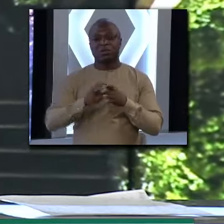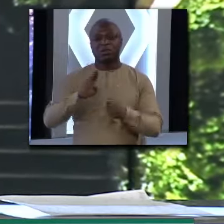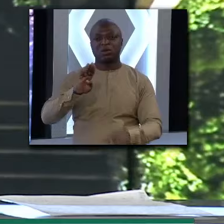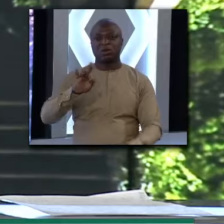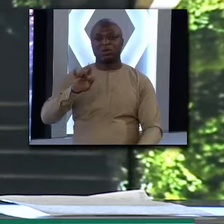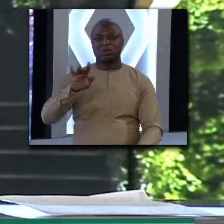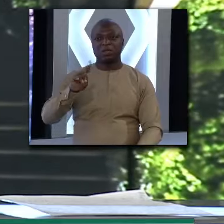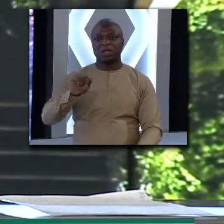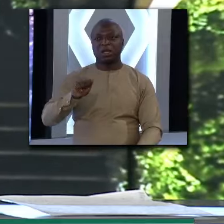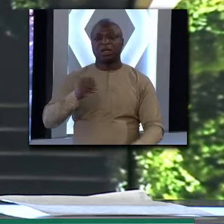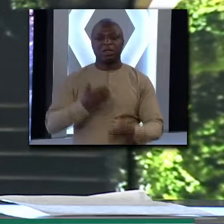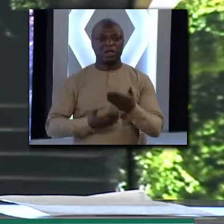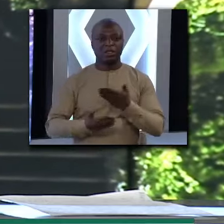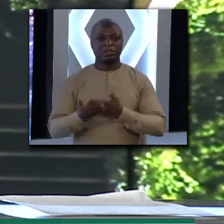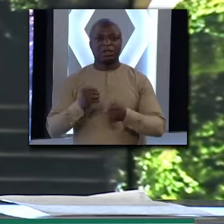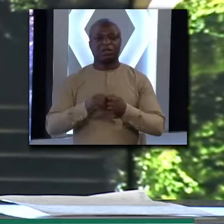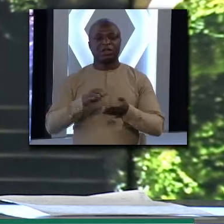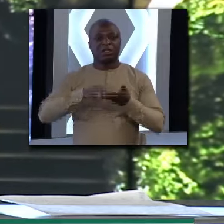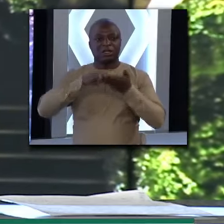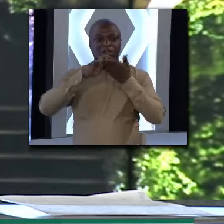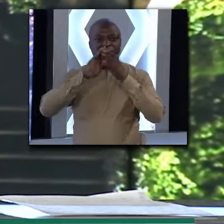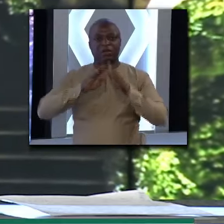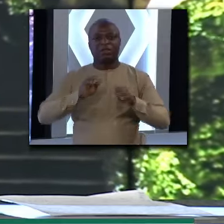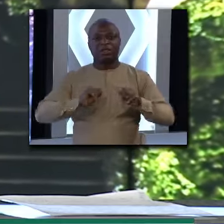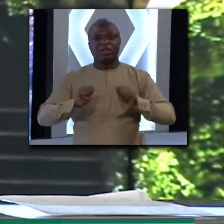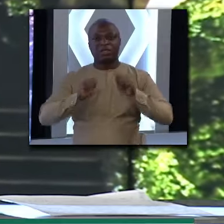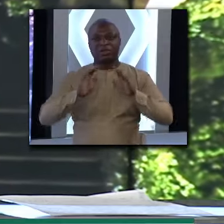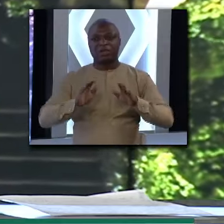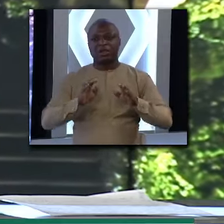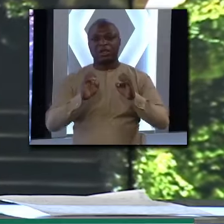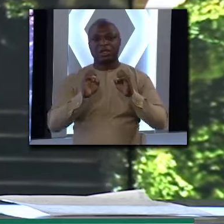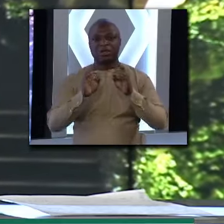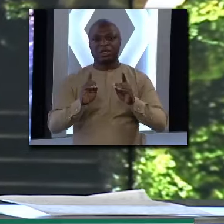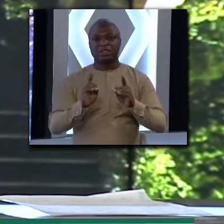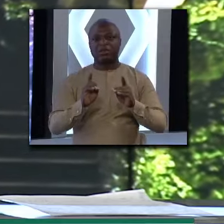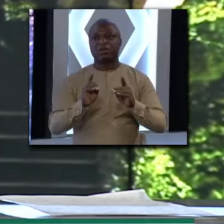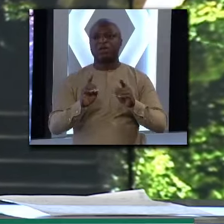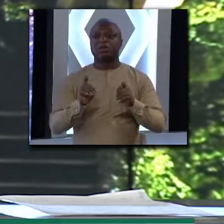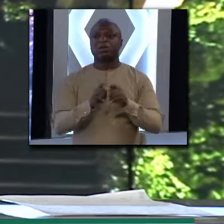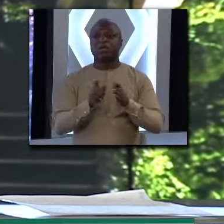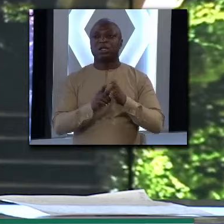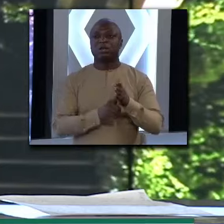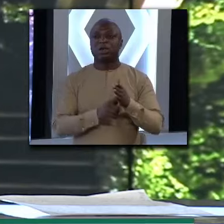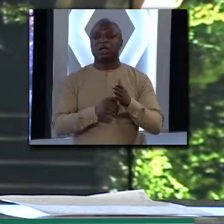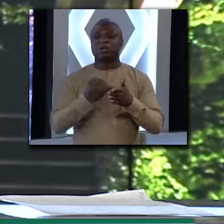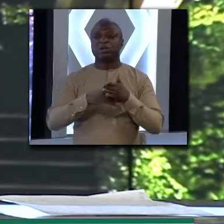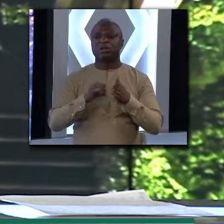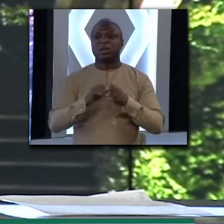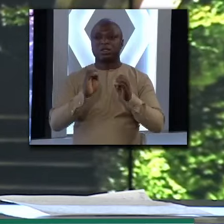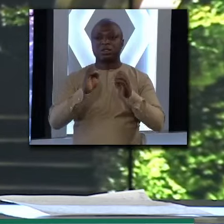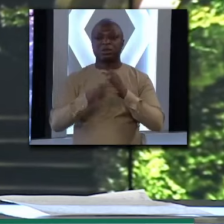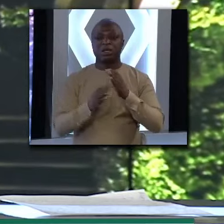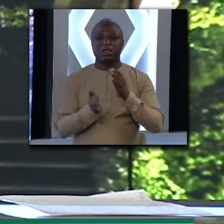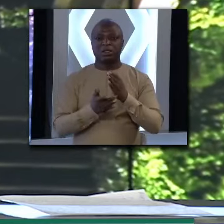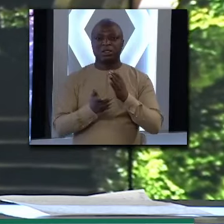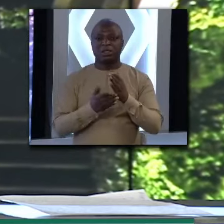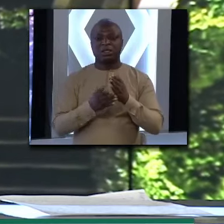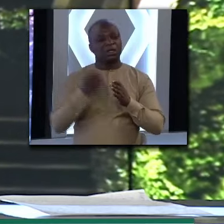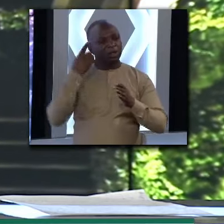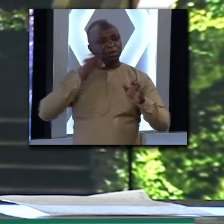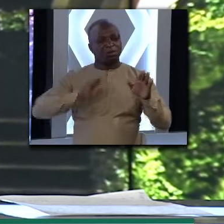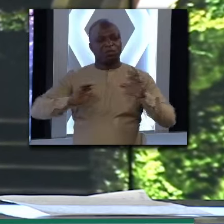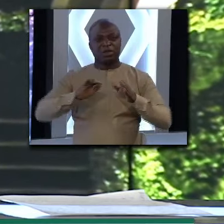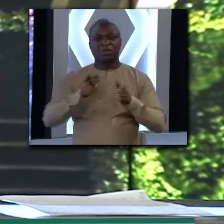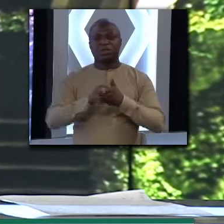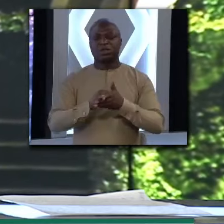où il a échangé avec les élèves et les acteurs éducatifs sur les réformes introduites dans l'enseignement technique pour faire de